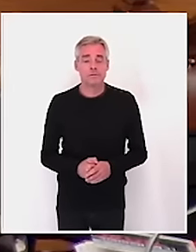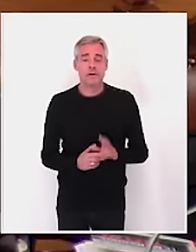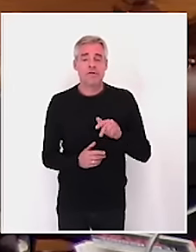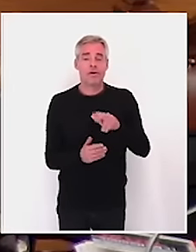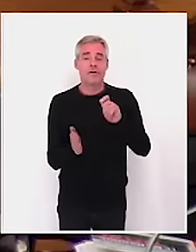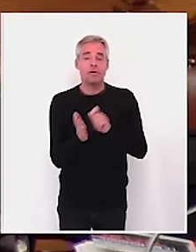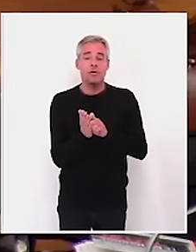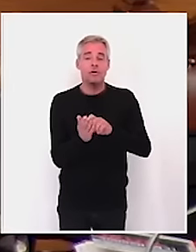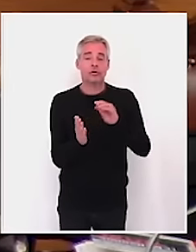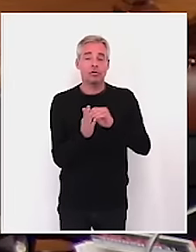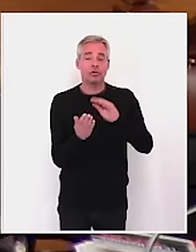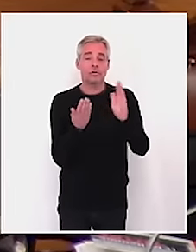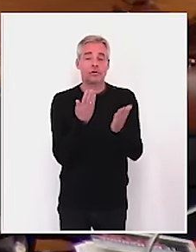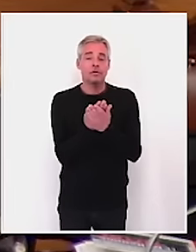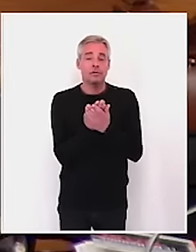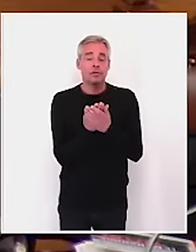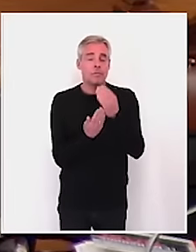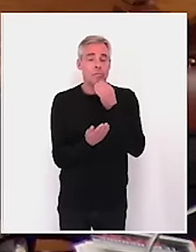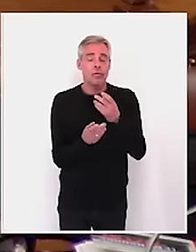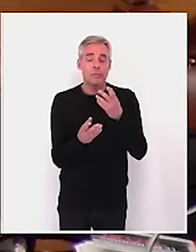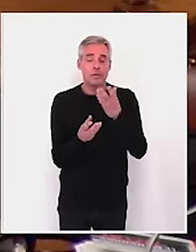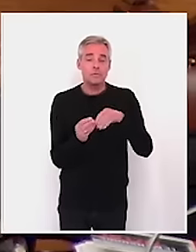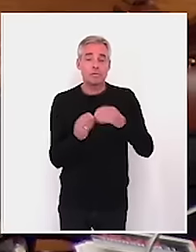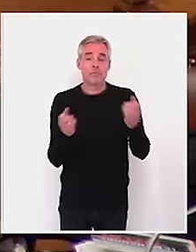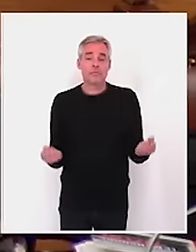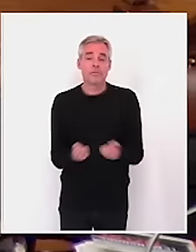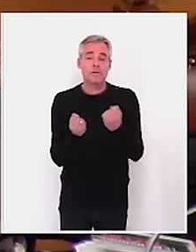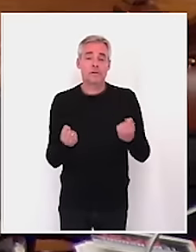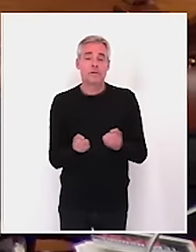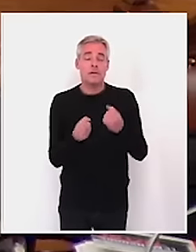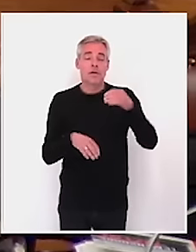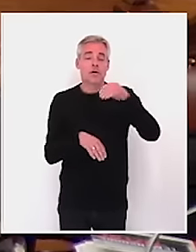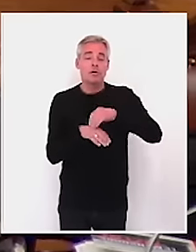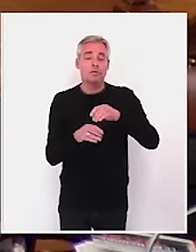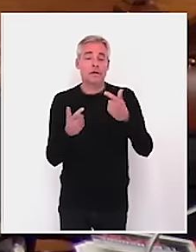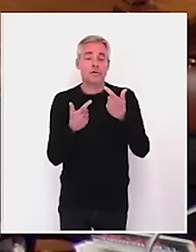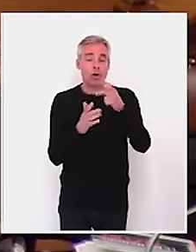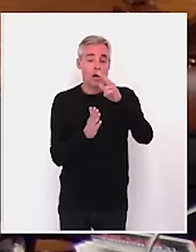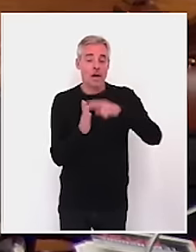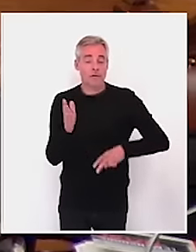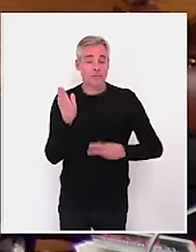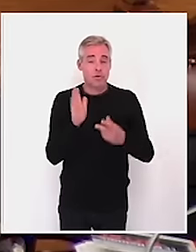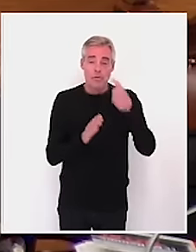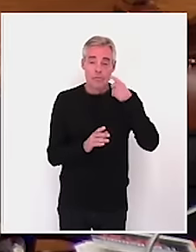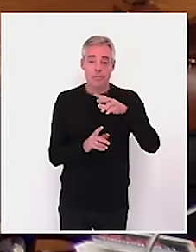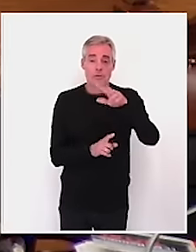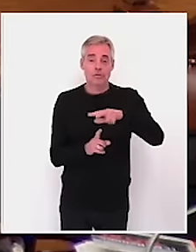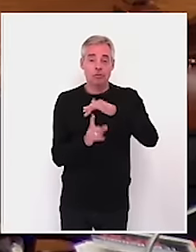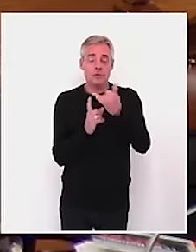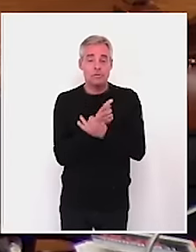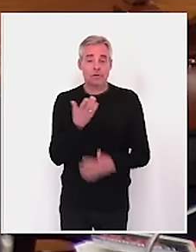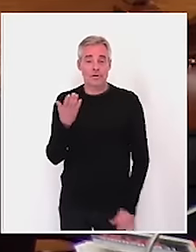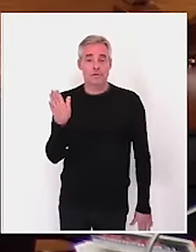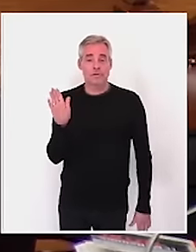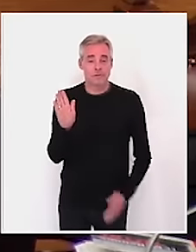une note, hein, si ça ne vous dérange pas. Et juste pour faire de la publicité, un conseil de lecture. Ça concerne le logement social. C'est le deuxième livre, hein,